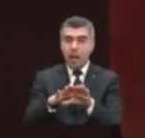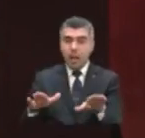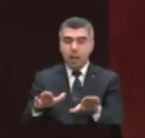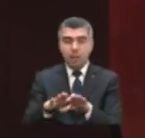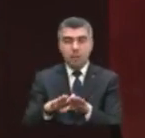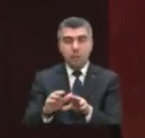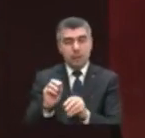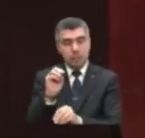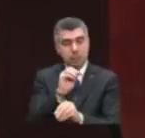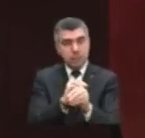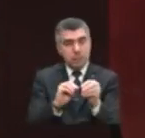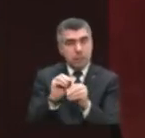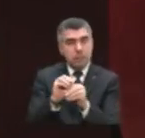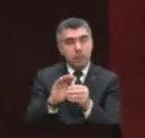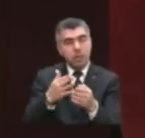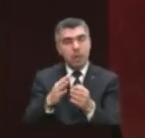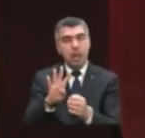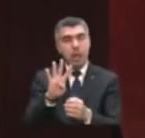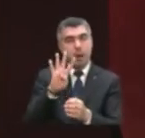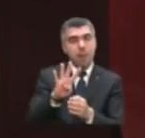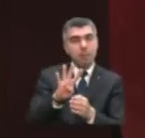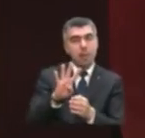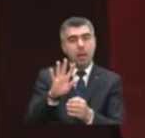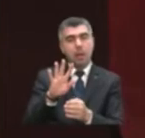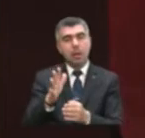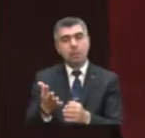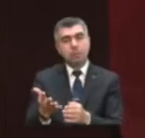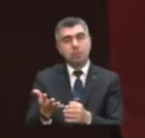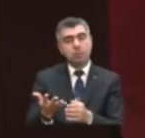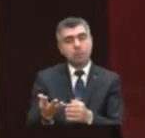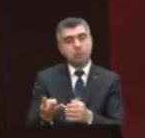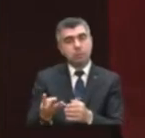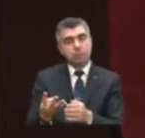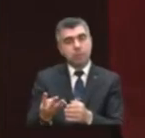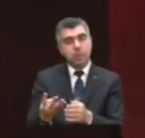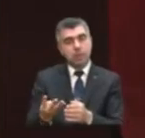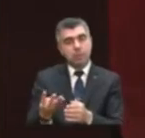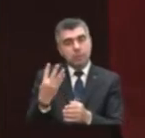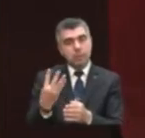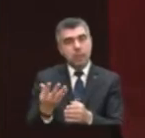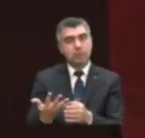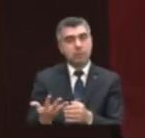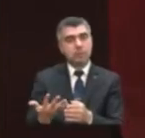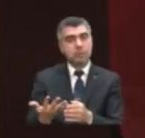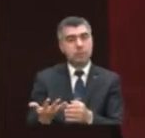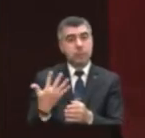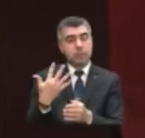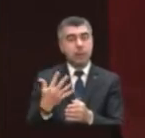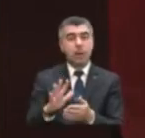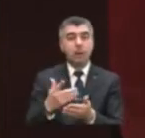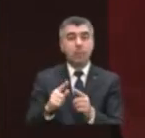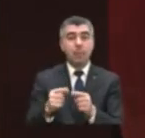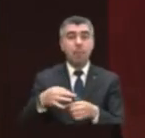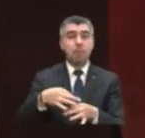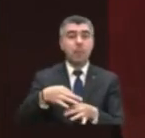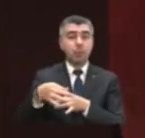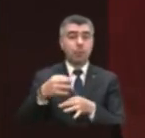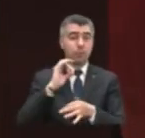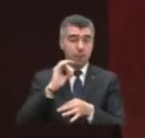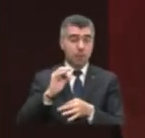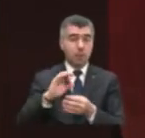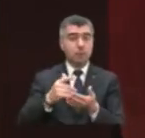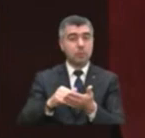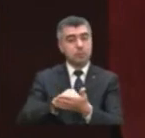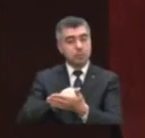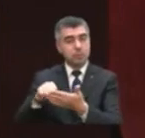التجهيز تفوق 400 إلى 500 درهم المتر المربع، وكتجي الدولة كتساهم. وكاين مناطق